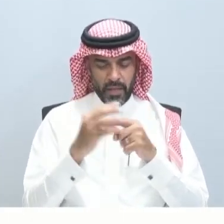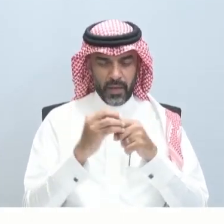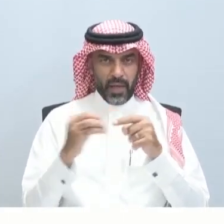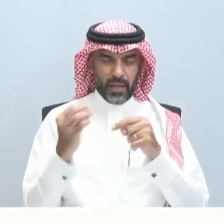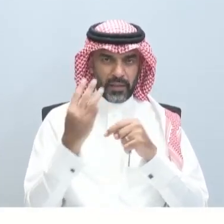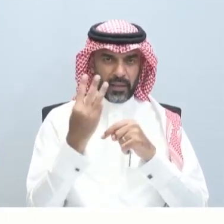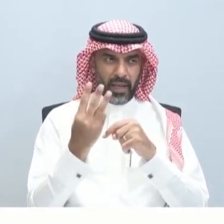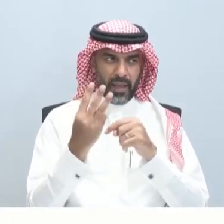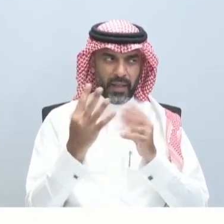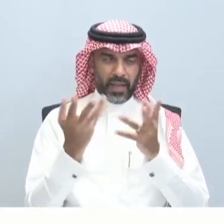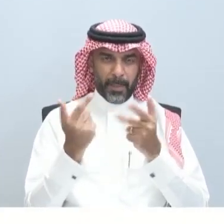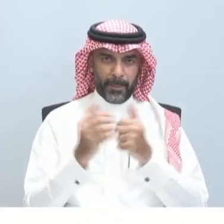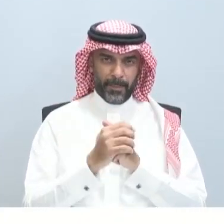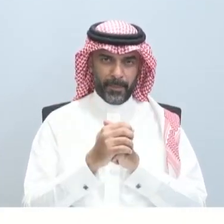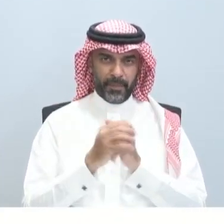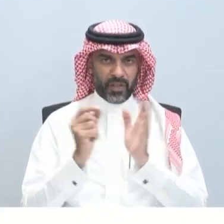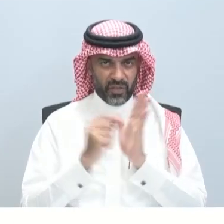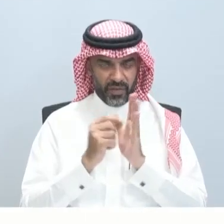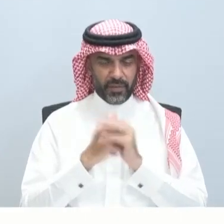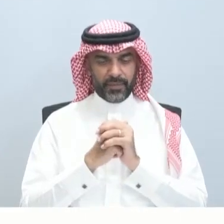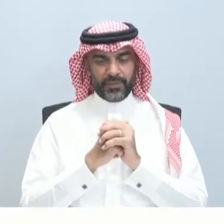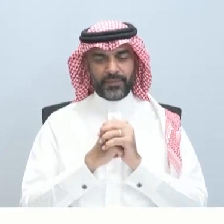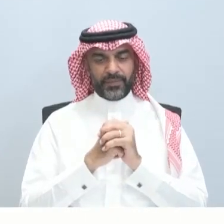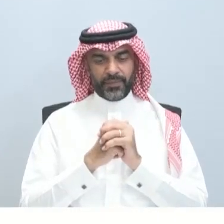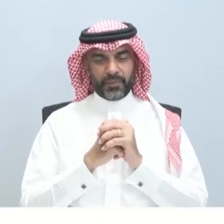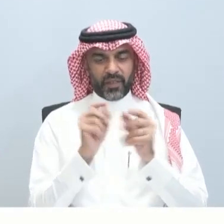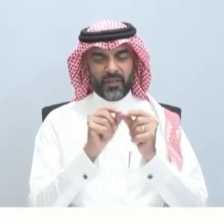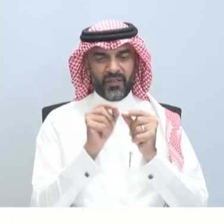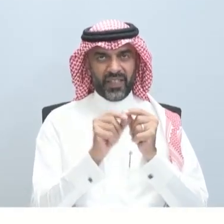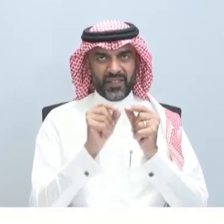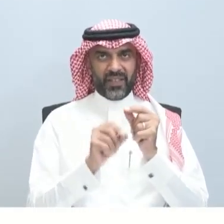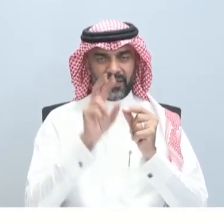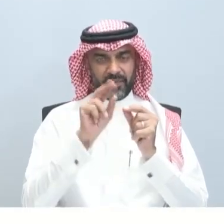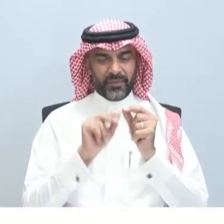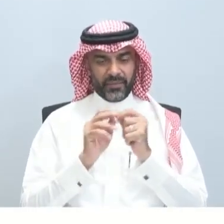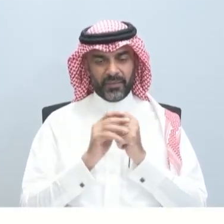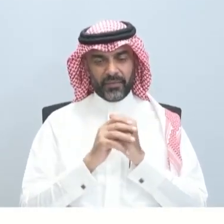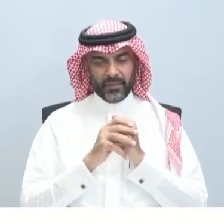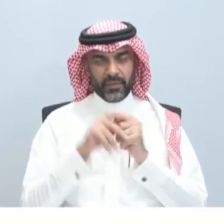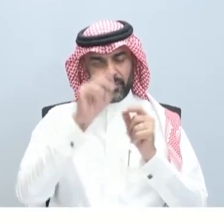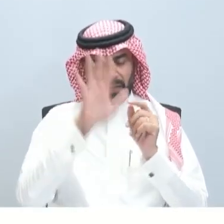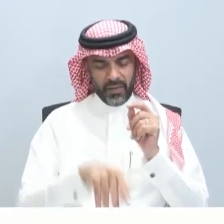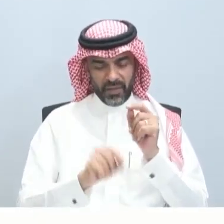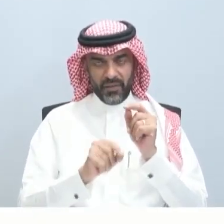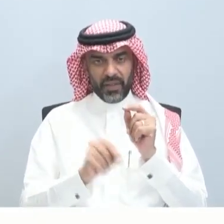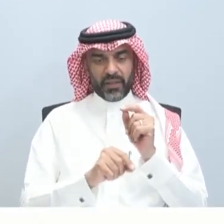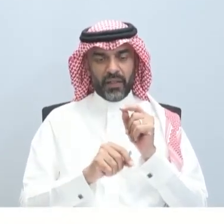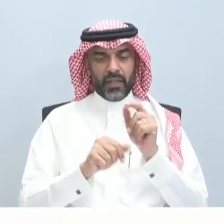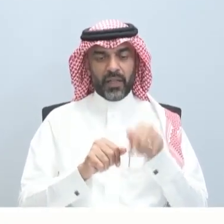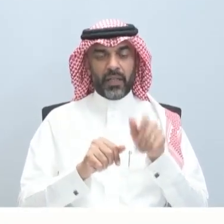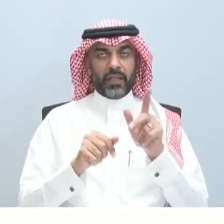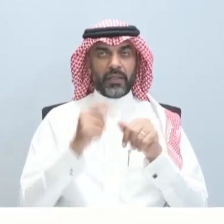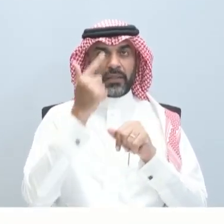ثلاثه مطروحا منها ثلاثه تساوي صفر الان وصلنا الى الفاصله تنزل الفاصله ابنائي بناتي هنا الان